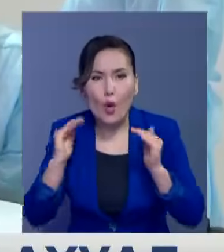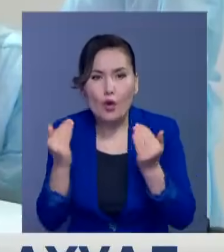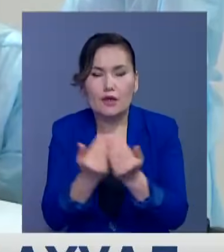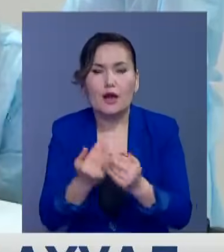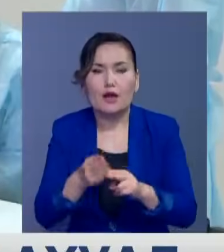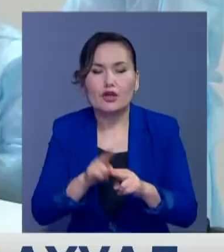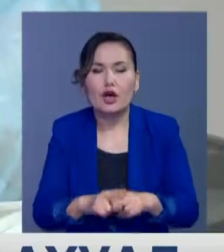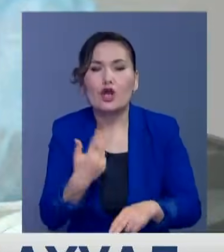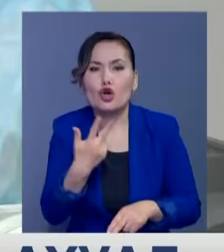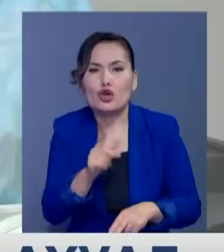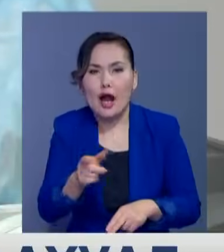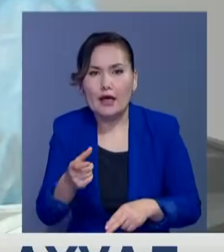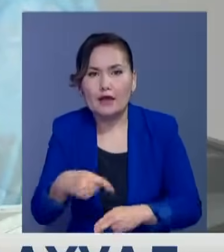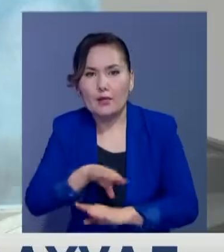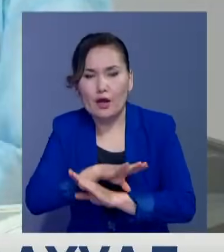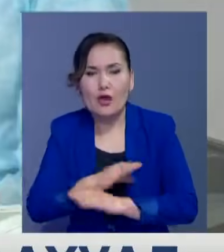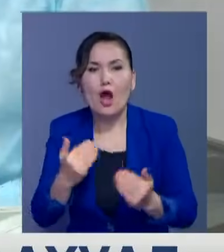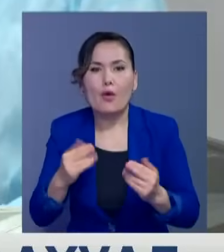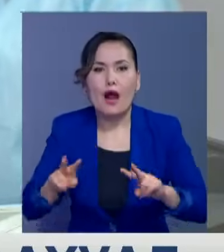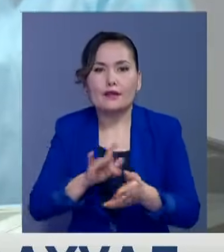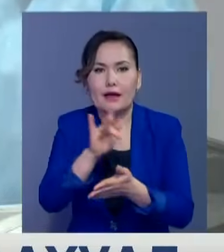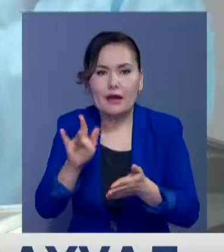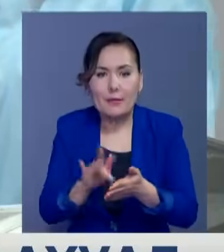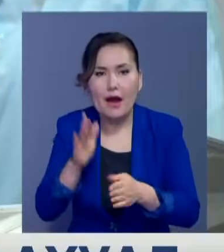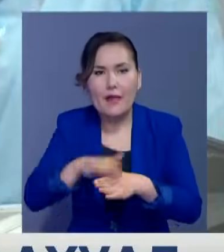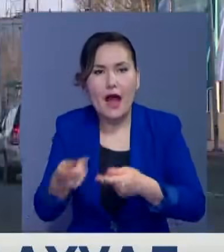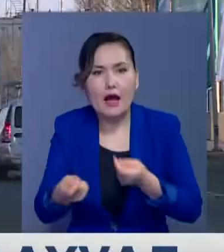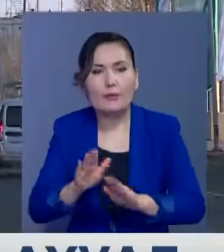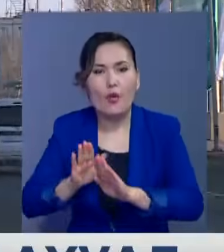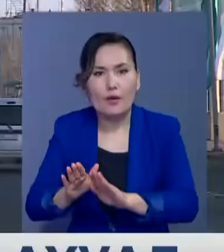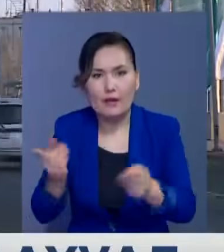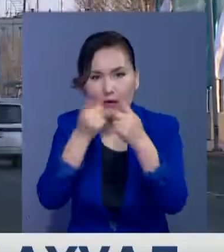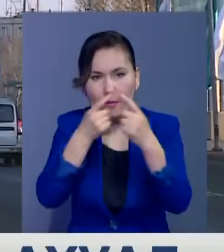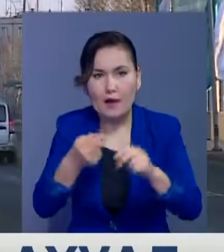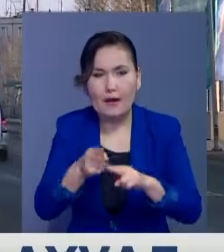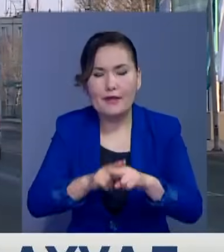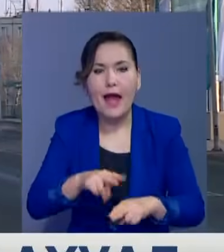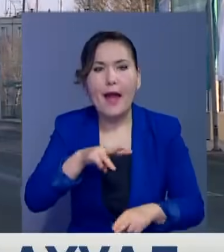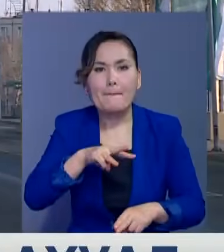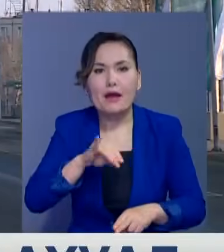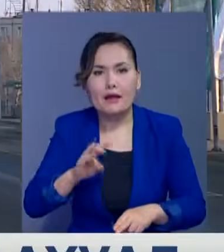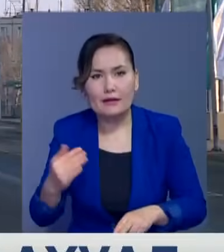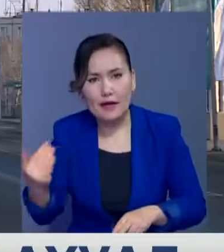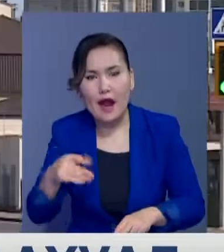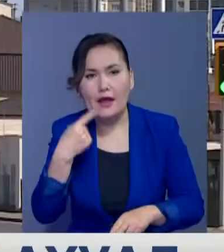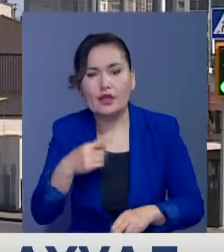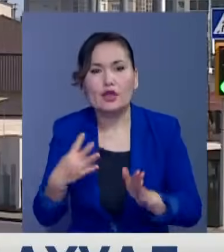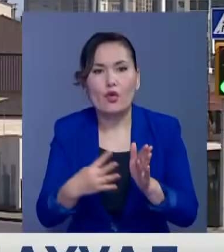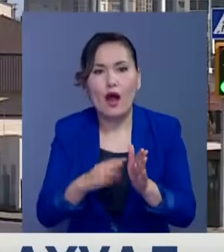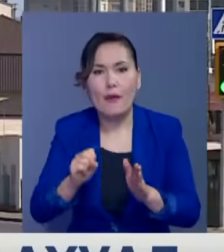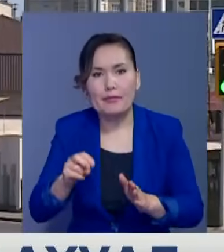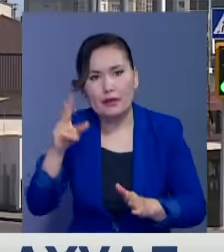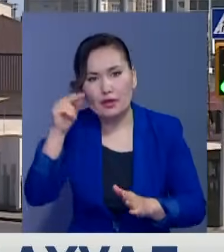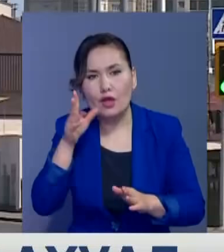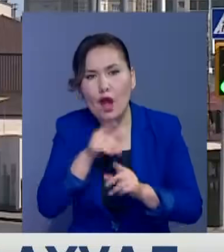Індеттен 3 адам көз жұмды. Бұл туралы бүгін Нұр-Сұлтан қаласы әкімінің орынбасары мәлімдеді. Бақтияр Мәкеннің айтуынша, 9 сәуірден